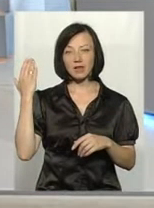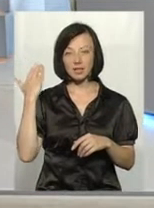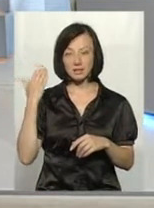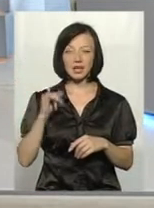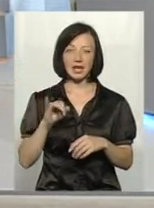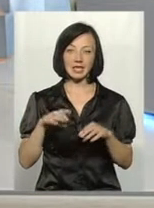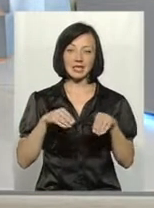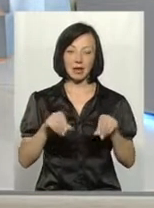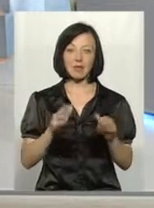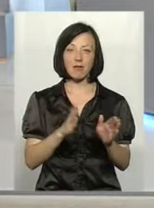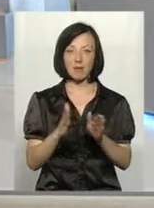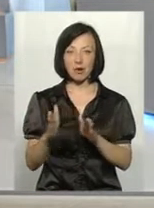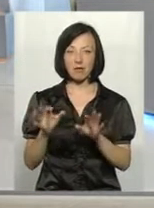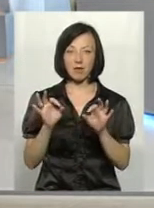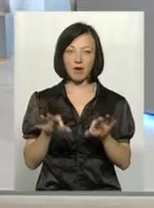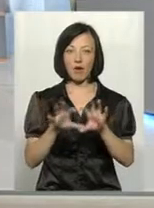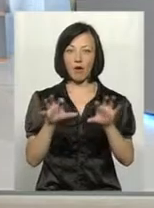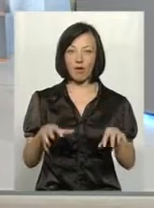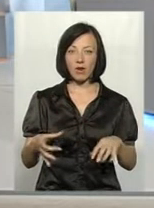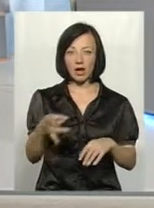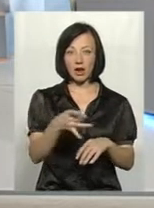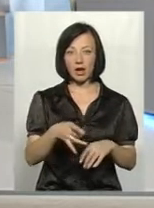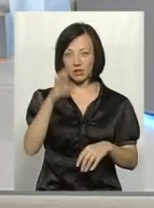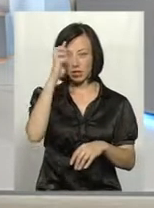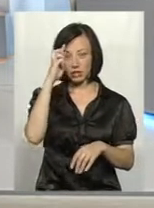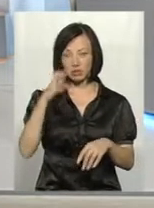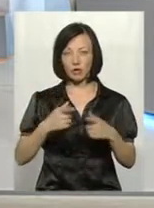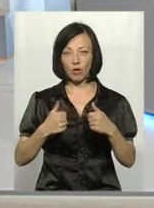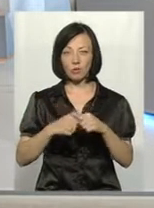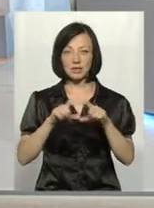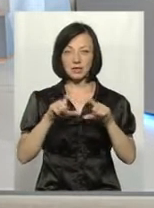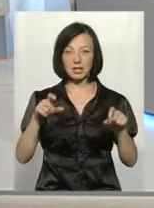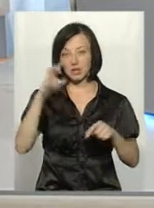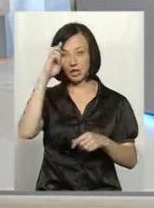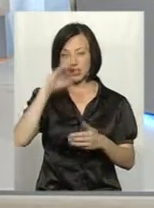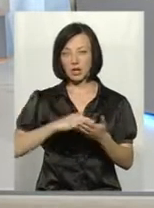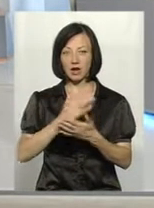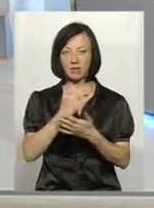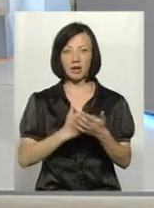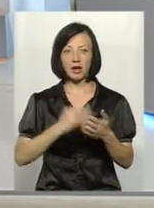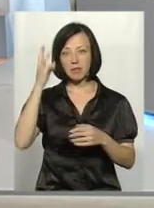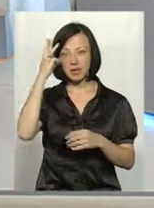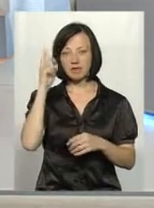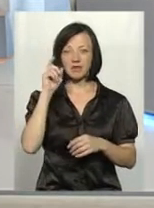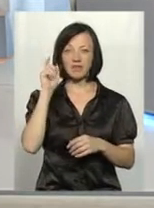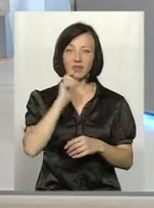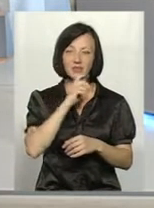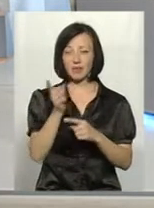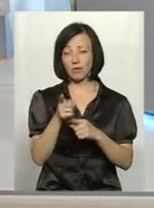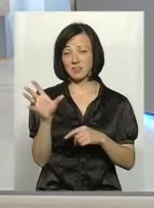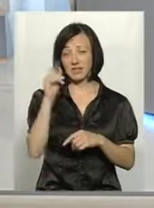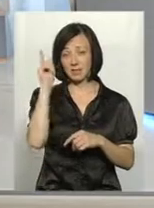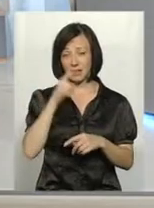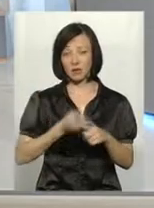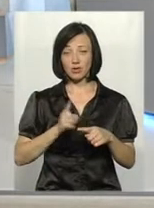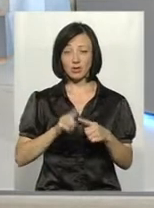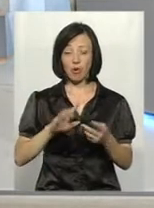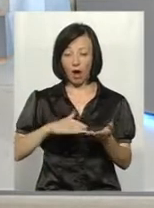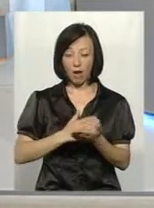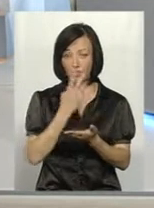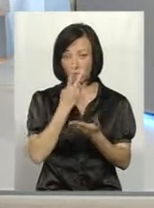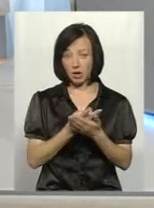землевпорядники. Голови, і землевпорядники, правильно. І голови райді Держкомземів, і Держгеокадастру Хмельницької, Вінниці, в Тернополі і так далі. Вони все знають, вони цю мапу